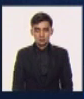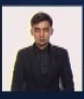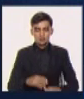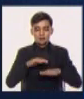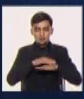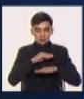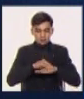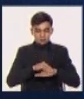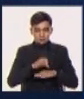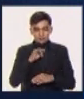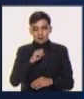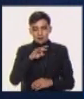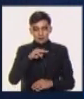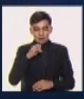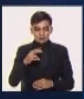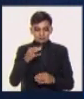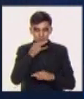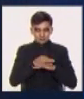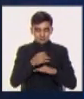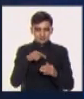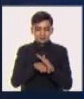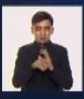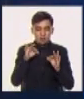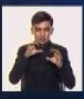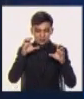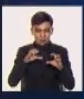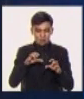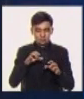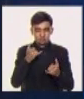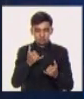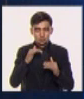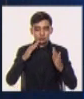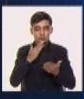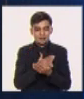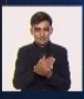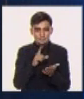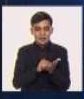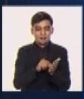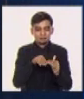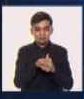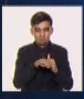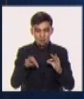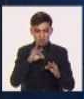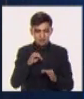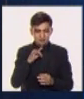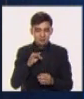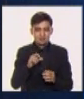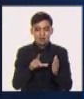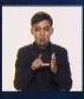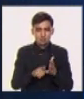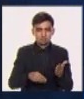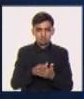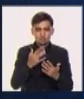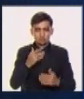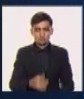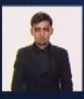Добрый. Арман, подскажите, вот в действующем законодательстве в каких случаях пенсионные накопления облагаются налогом?